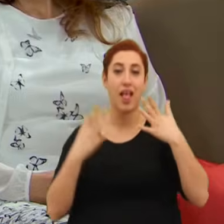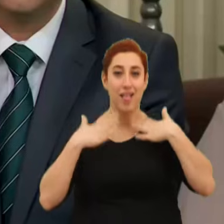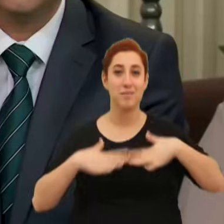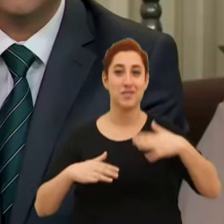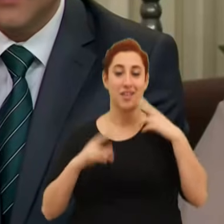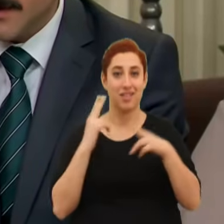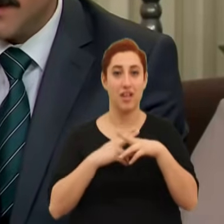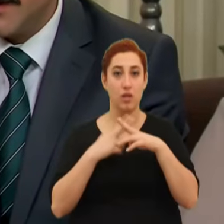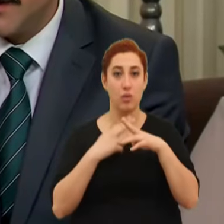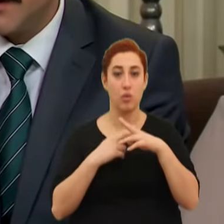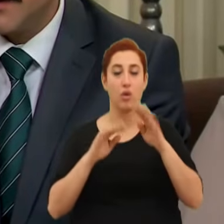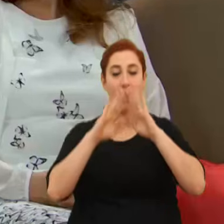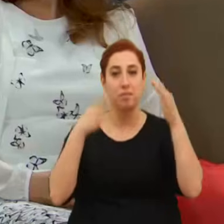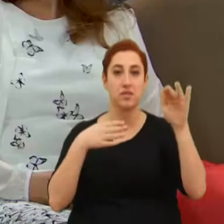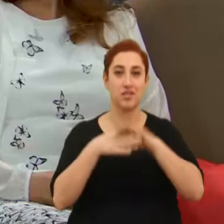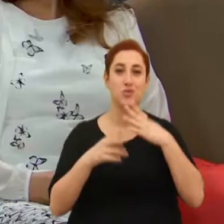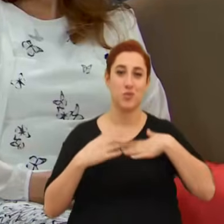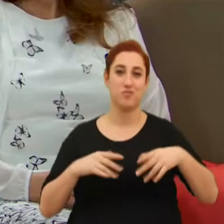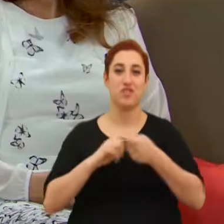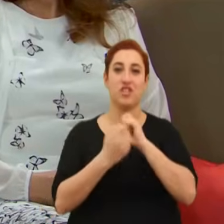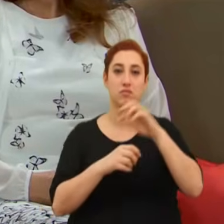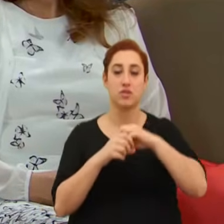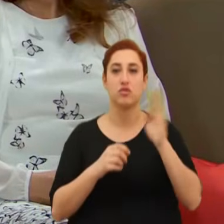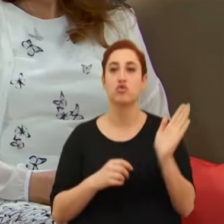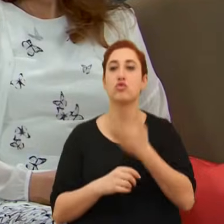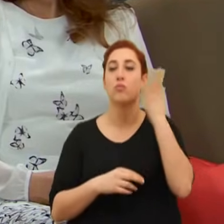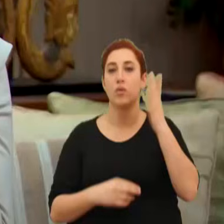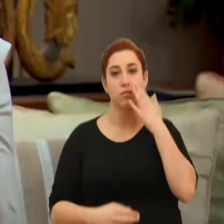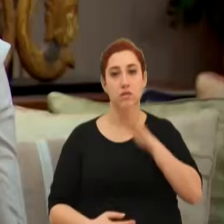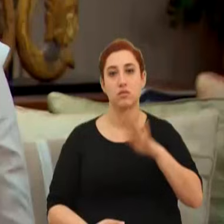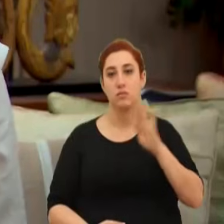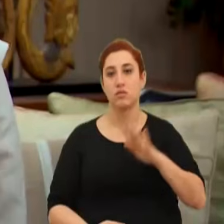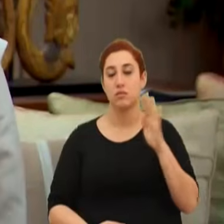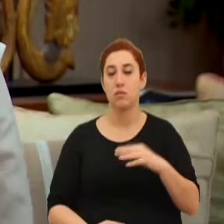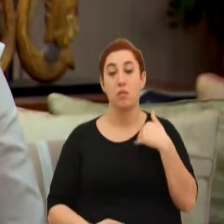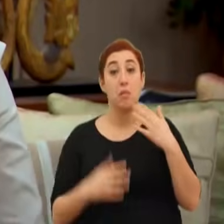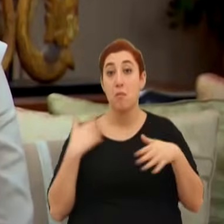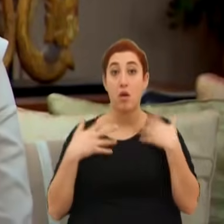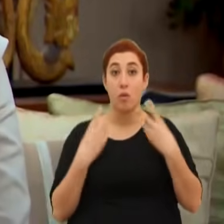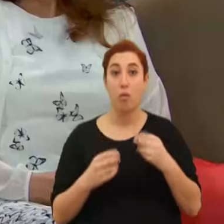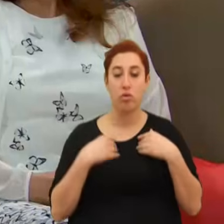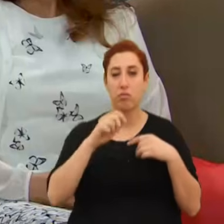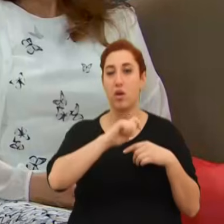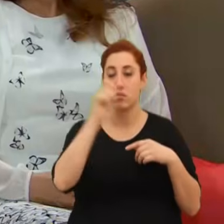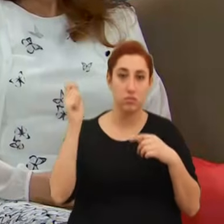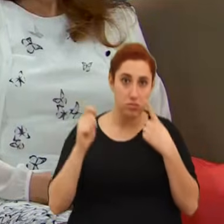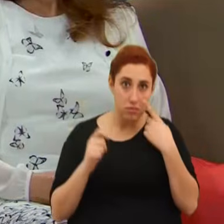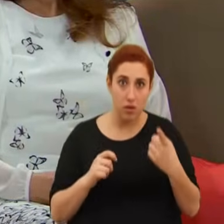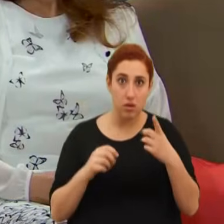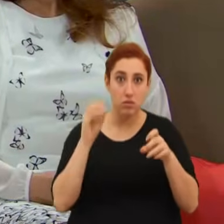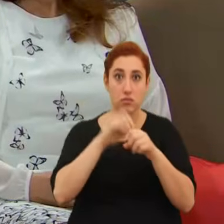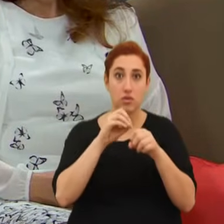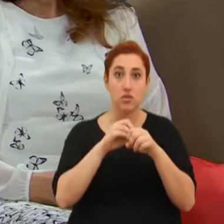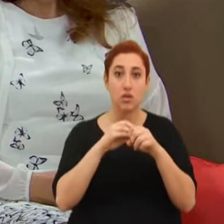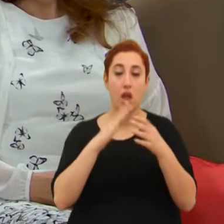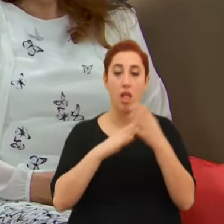elbise deneyecek. Kabine girdi üstünü değiştirmeye. Çıkmaz Allah, çıkmaz. Ben de merak ettim. Açtım abiyle kabini, baktım içeriye